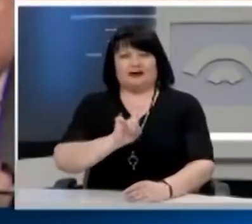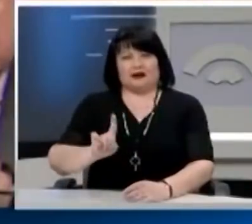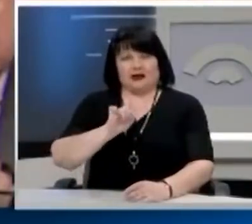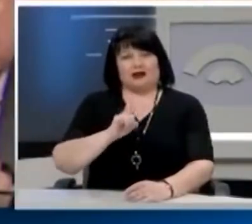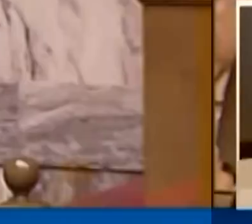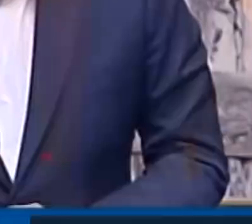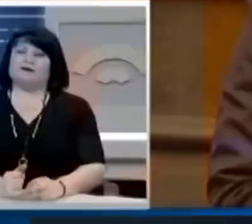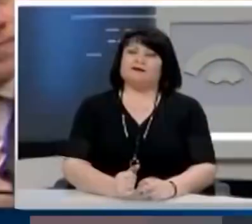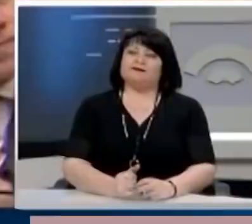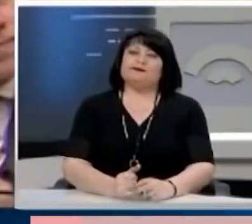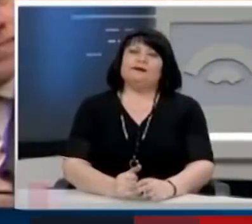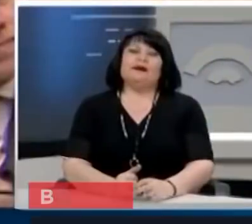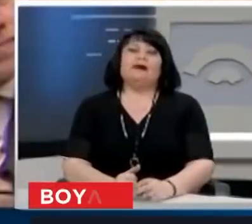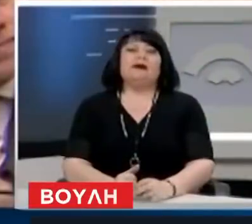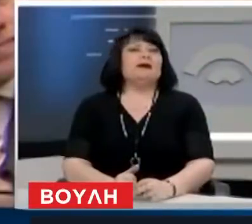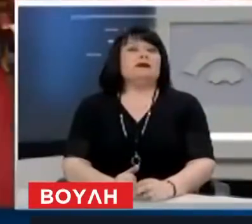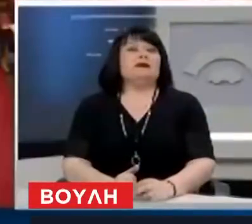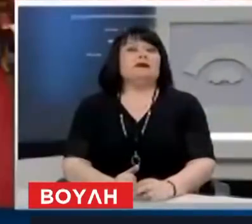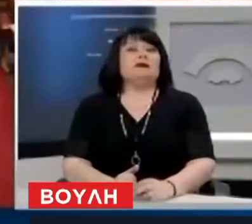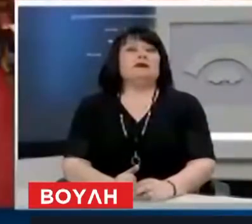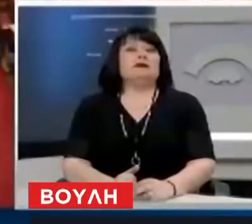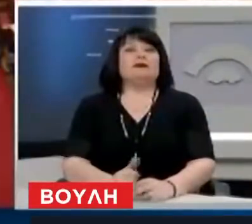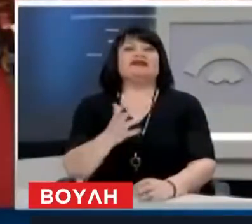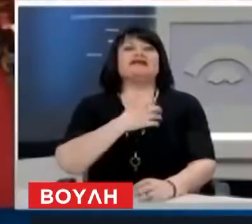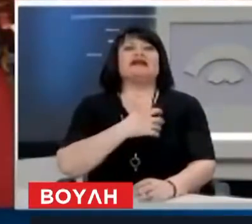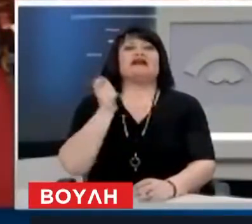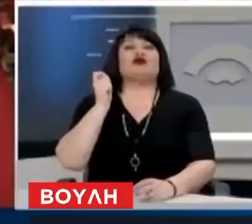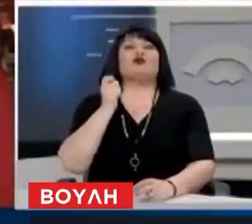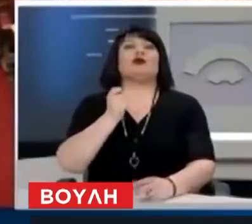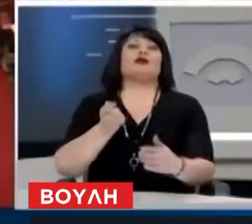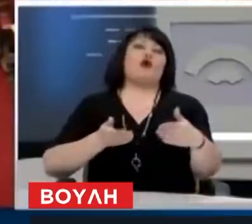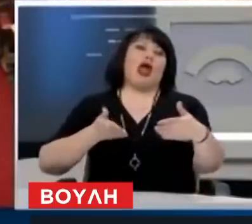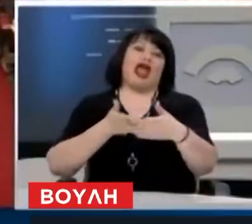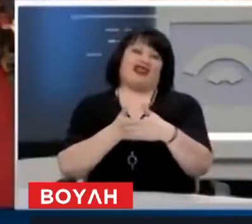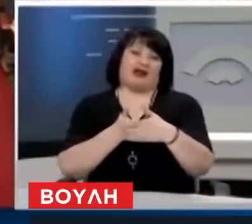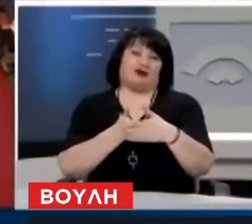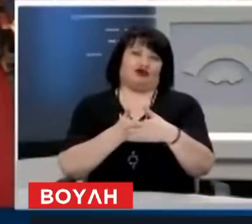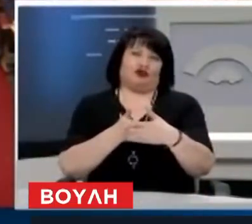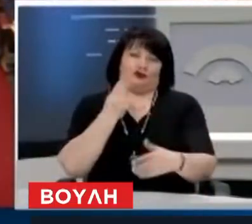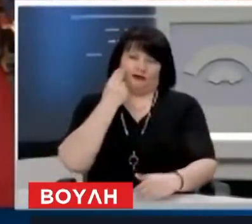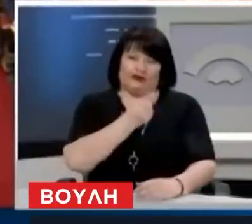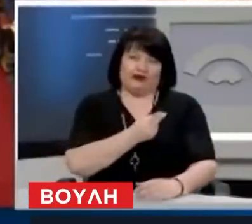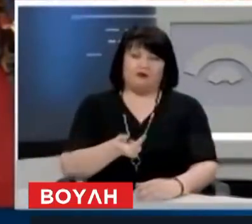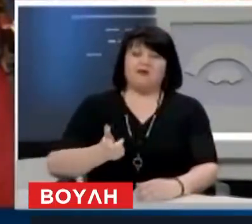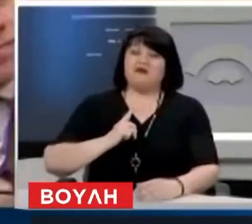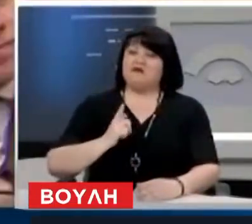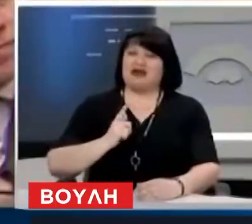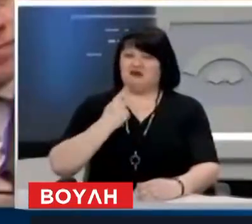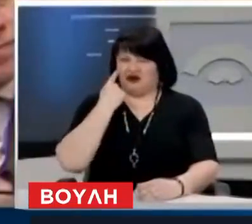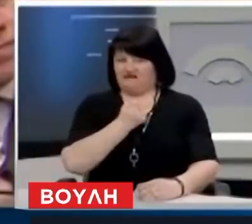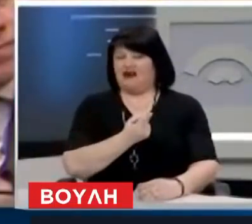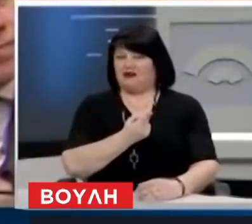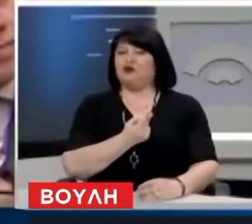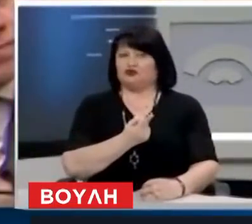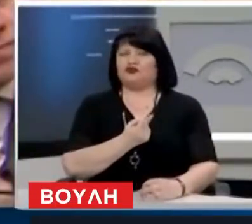πολιτικό συνειδητοποίησει το βαθύ στρατηγικό και πολιτικό σας αδιέξοδο. Δεν περίμενα όμως, άλλωστε